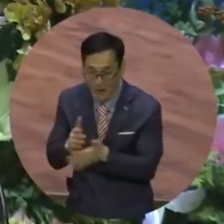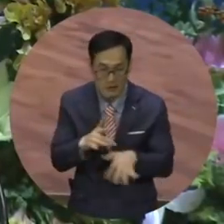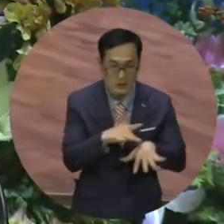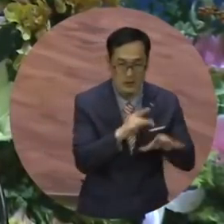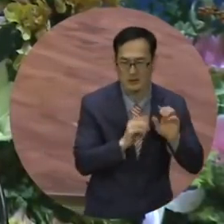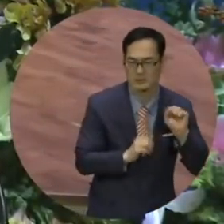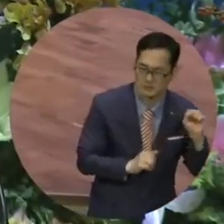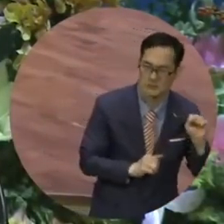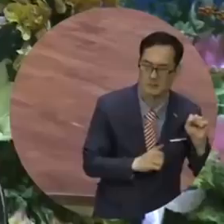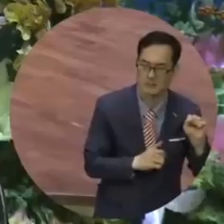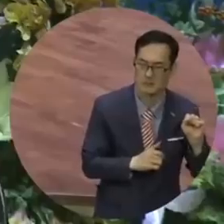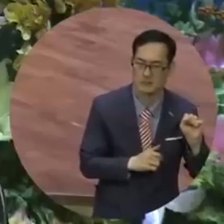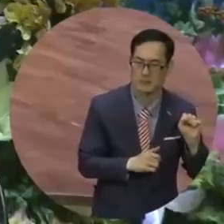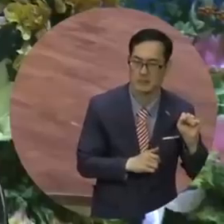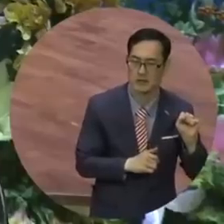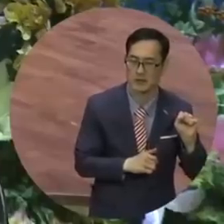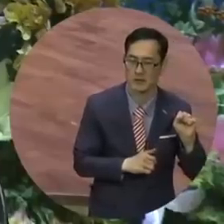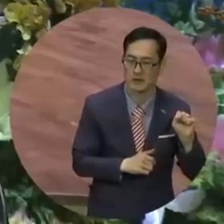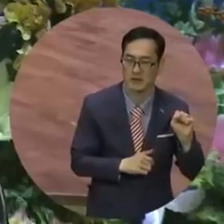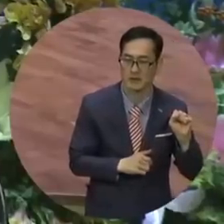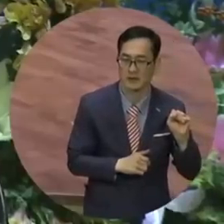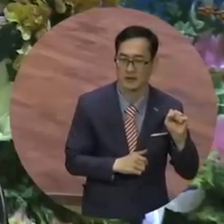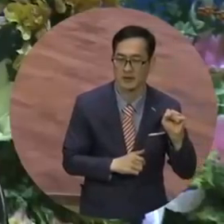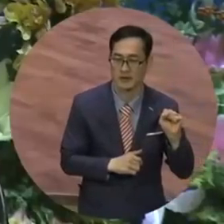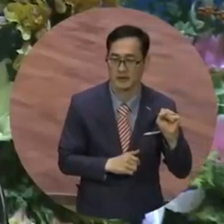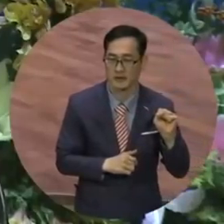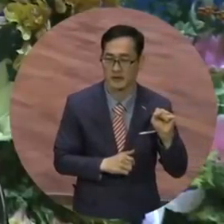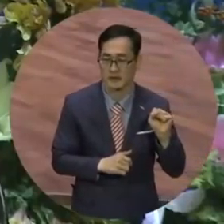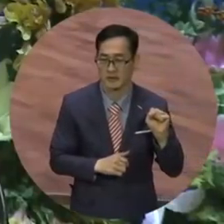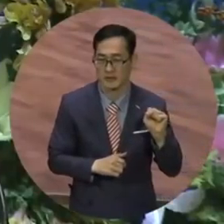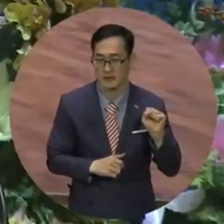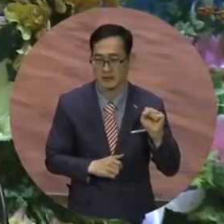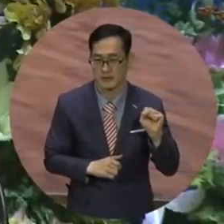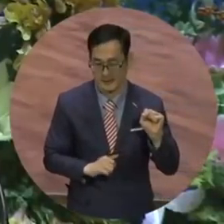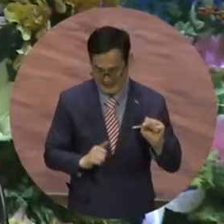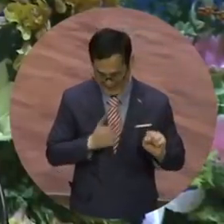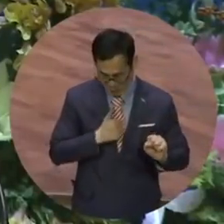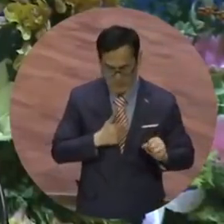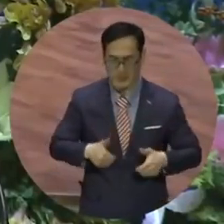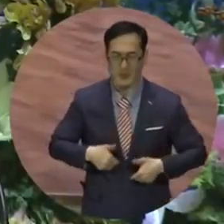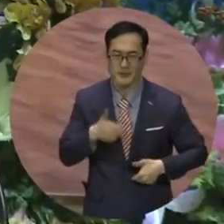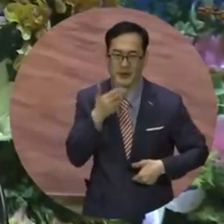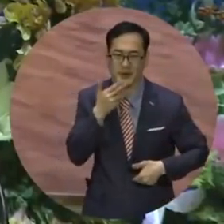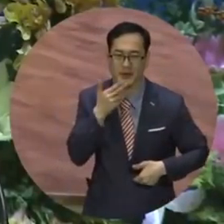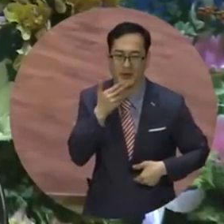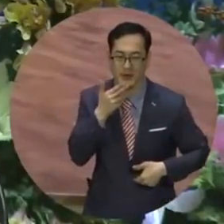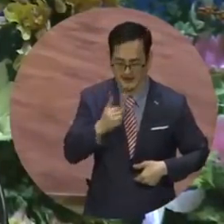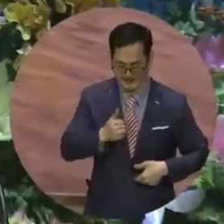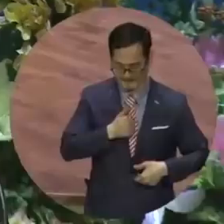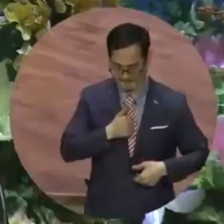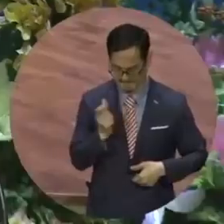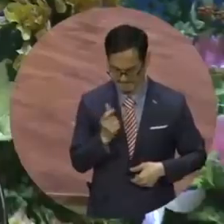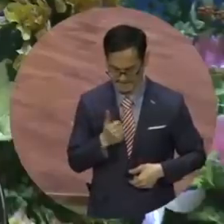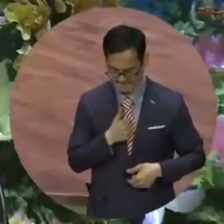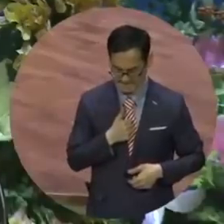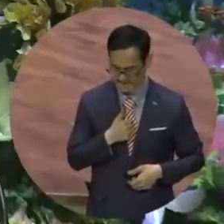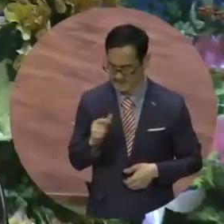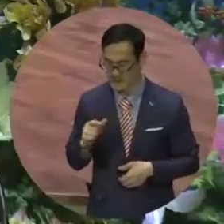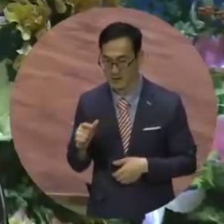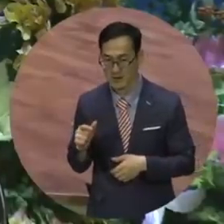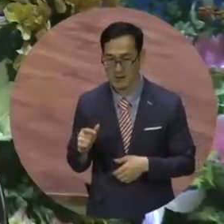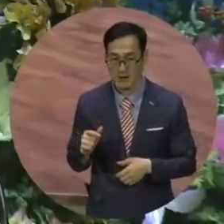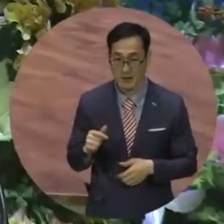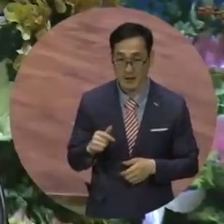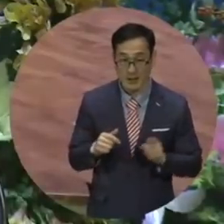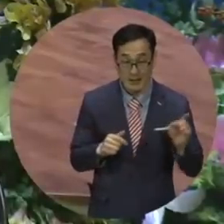겁니다. 자존심을 건드려 화나도록 만들어서 관계 다 끊어버려. 사단이 하는 이간 붙이고 이간자 그래.